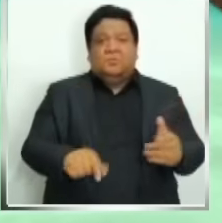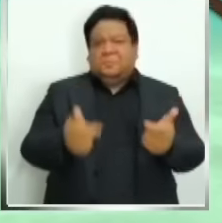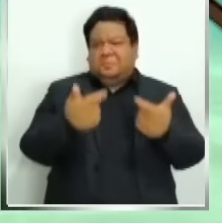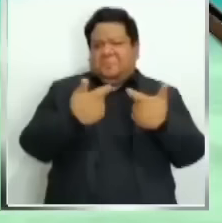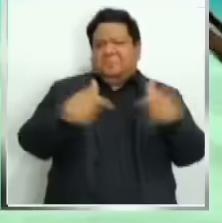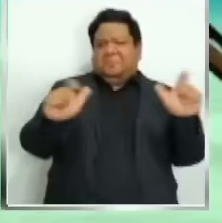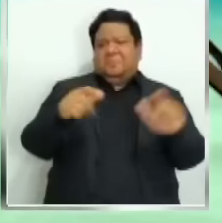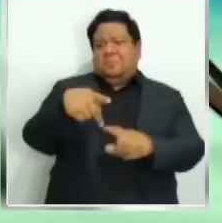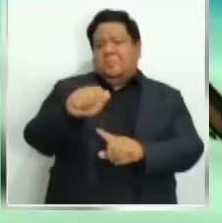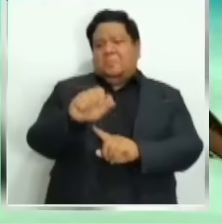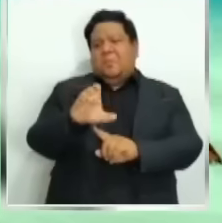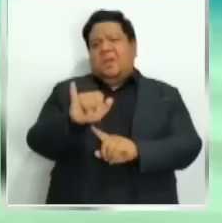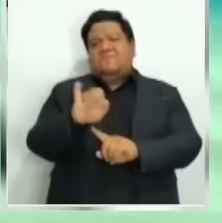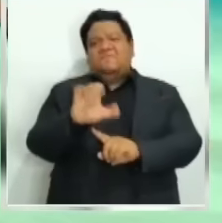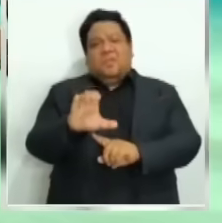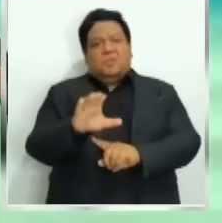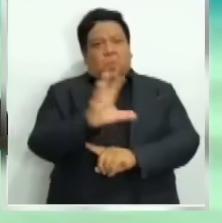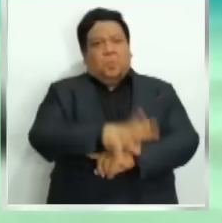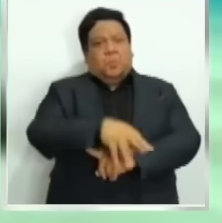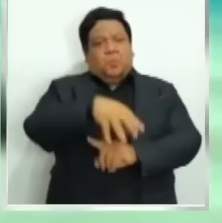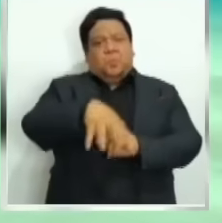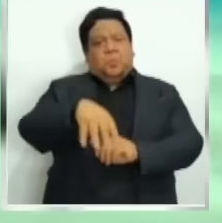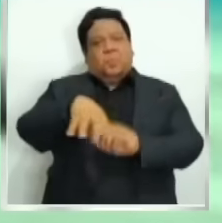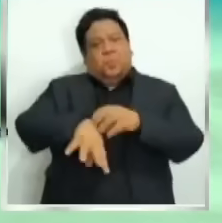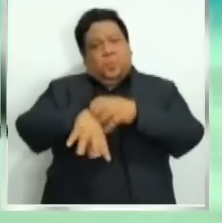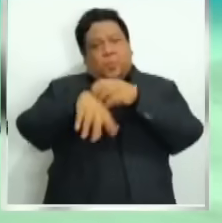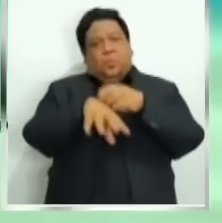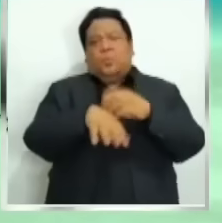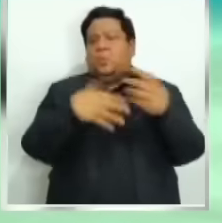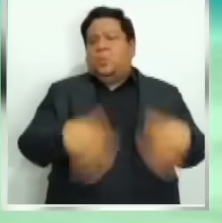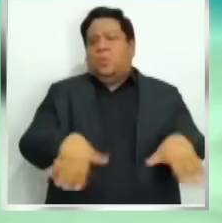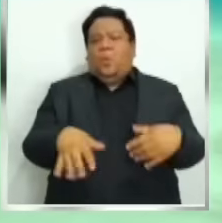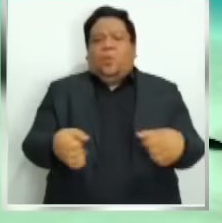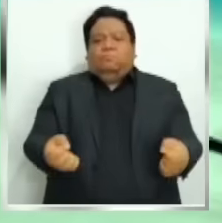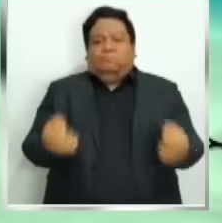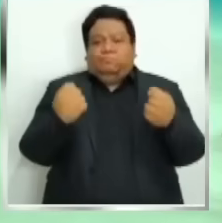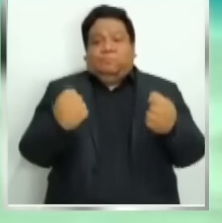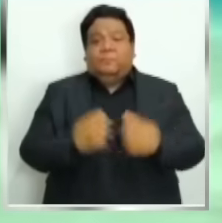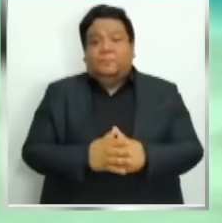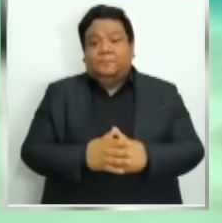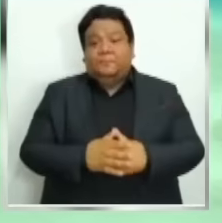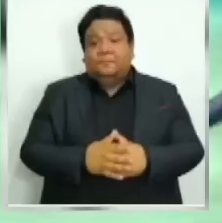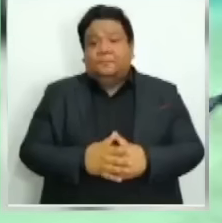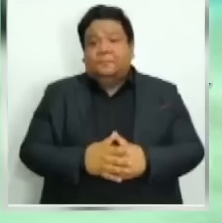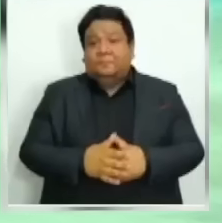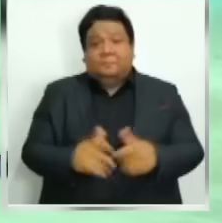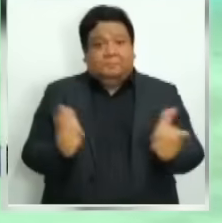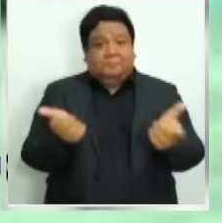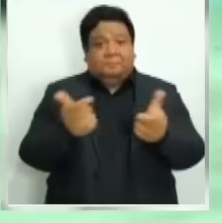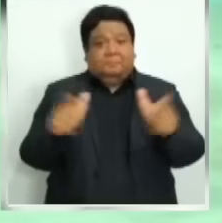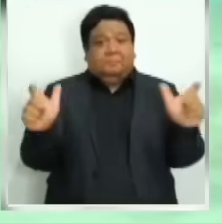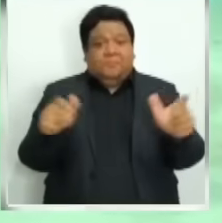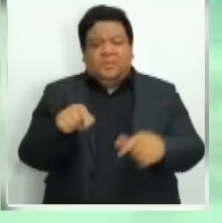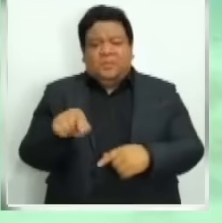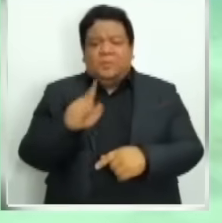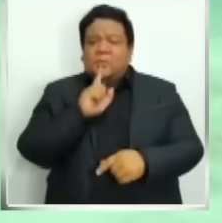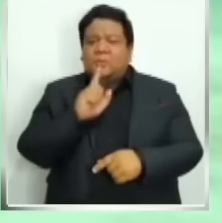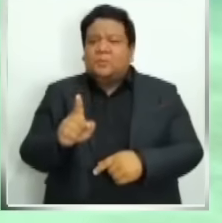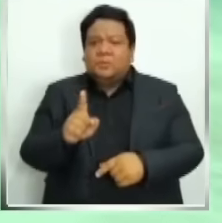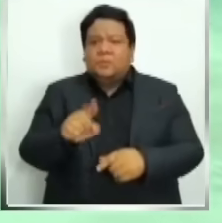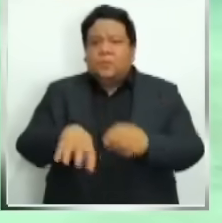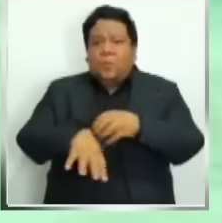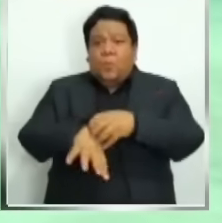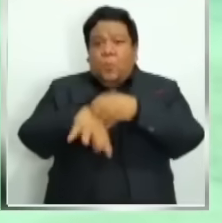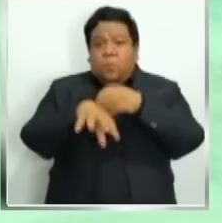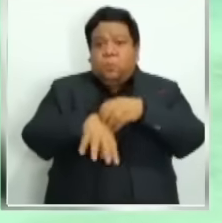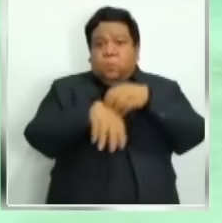octopus sa buong mundo. Isa rin sila sa pinakamalakas. Ang naitalang pinakamalaking sucker ng isang giant Pacific octopus ay nasa